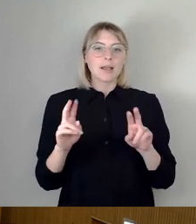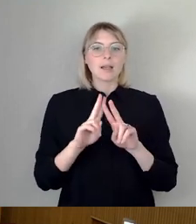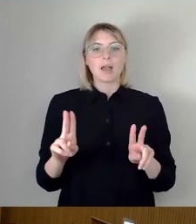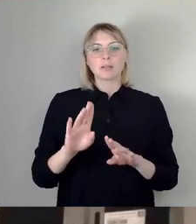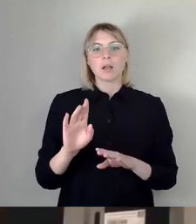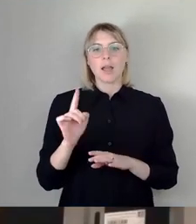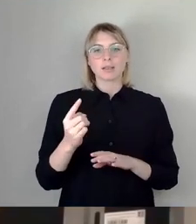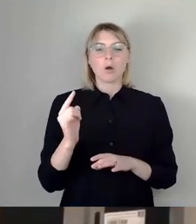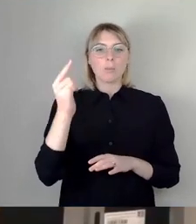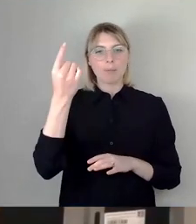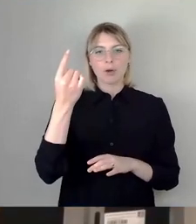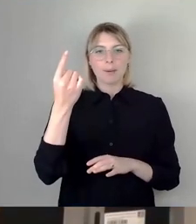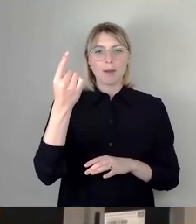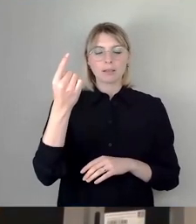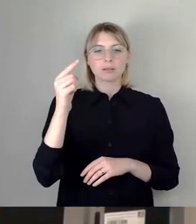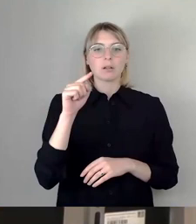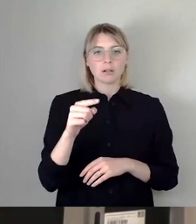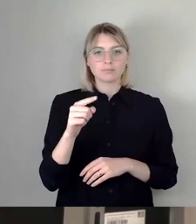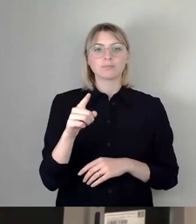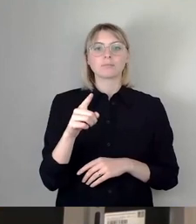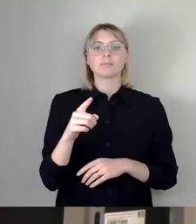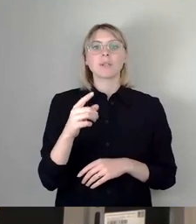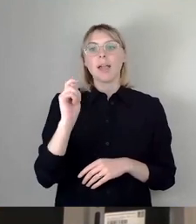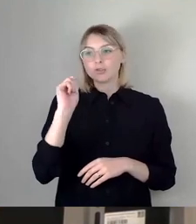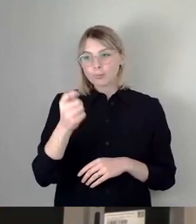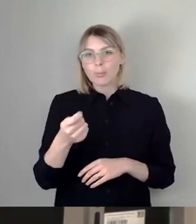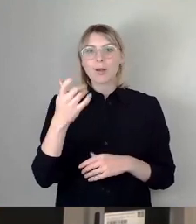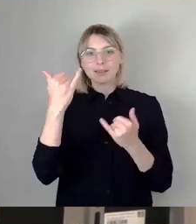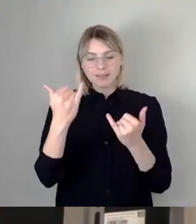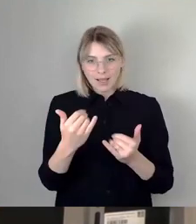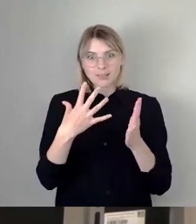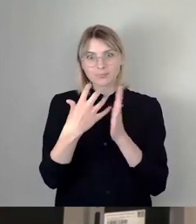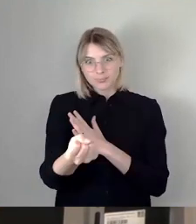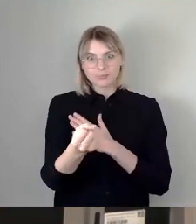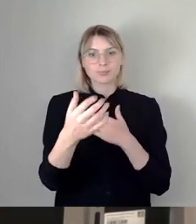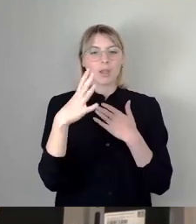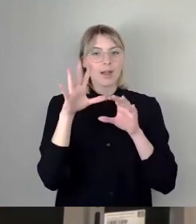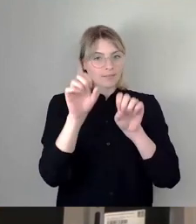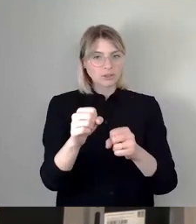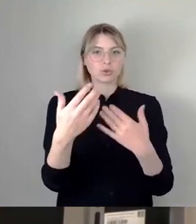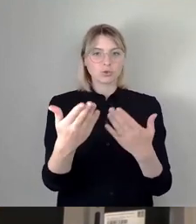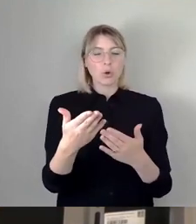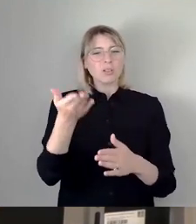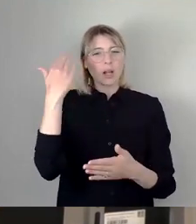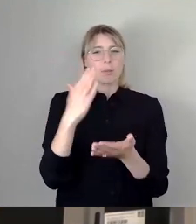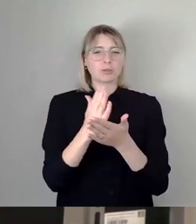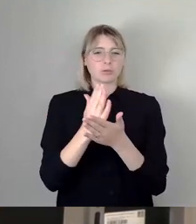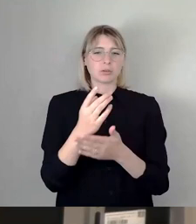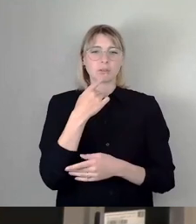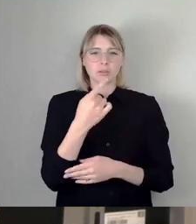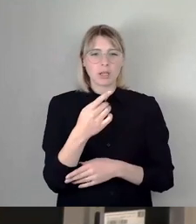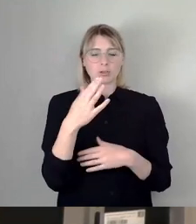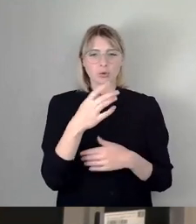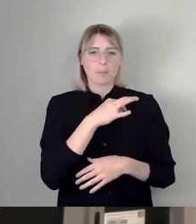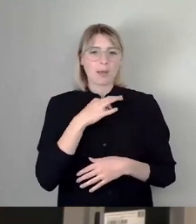Schmidt, jetzt hast du also dich dann endgültig enttarnt. Ich weiß noch, wie du gesagt hast, als du verhindert hast aus persönlicher Betroffenheit, dass